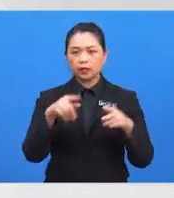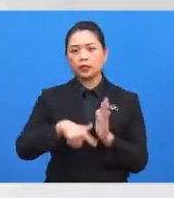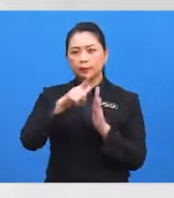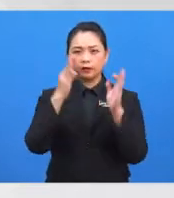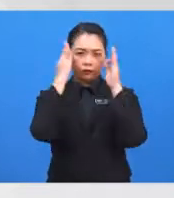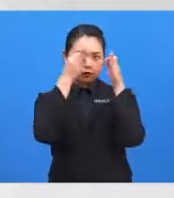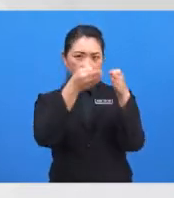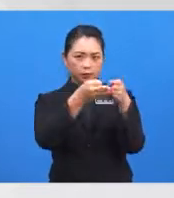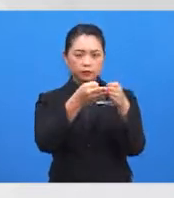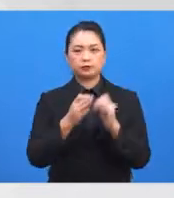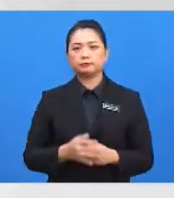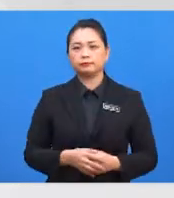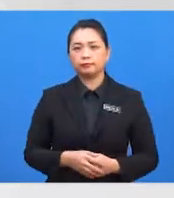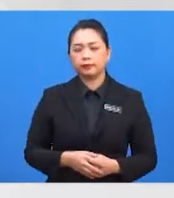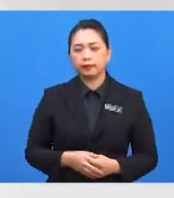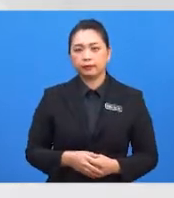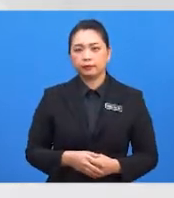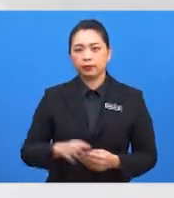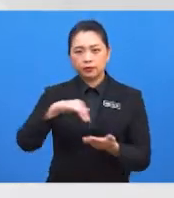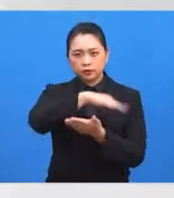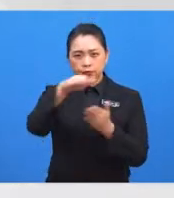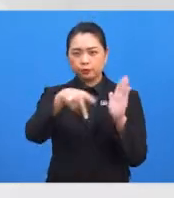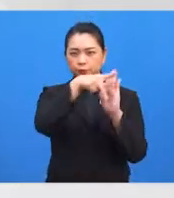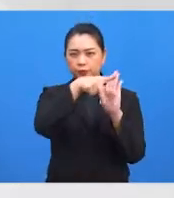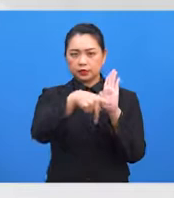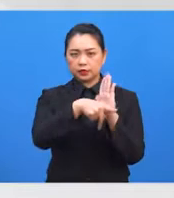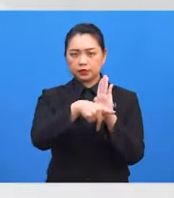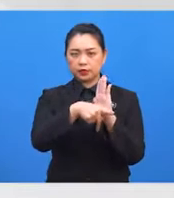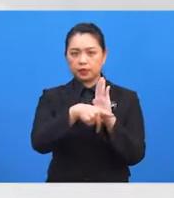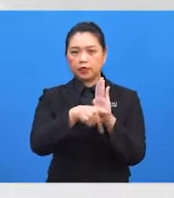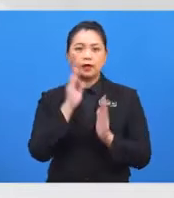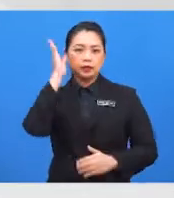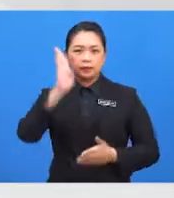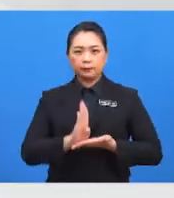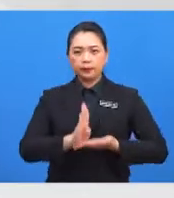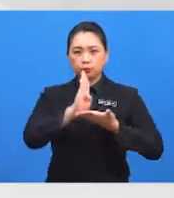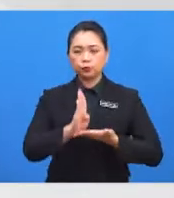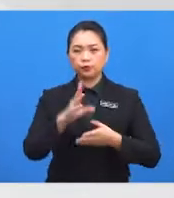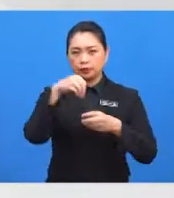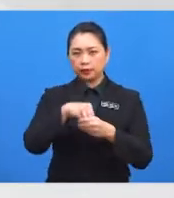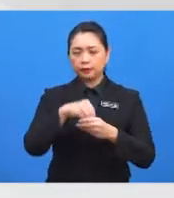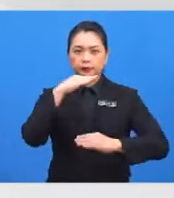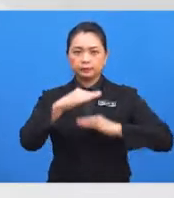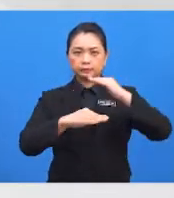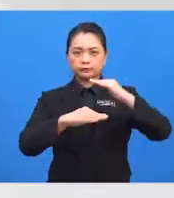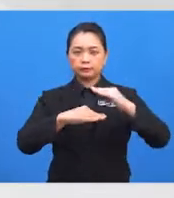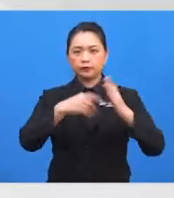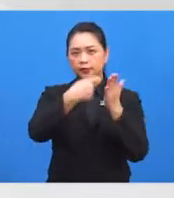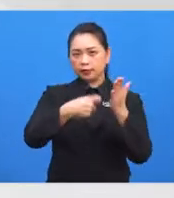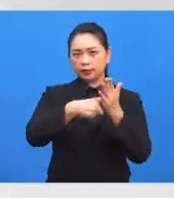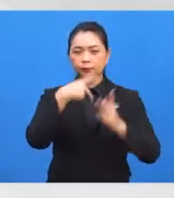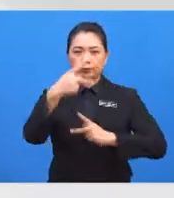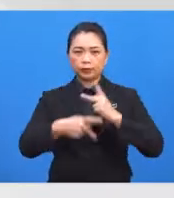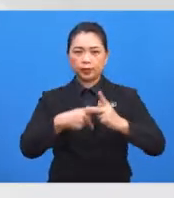fokus kepada kandungan. Semua prinsip ini akan membantu dalam meningkatkan nilai projek